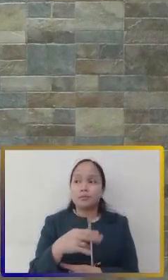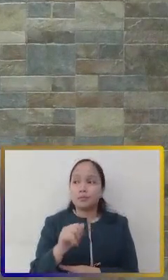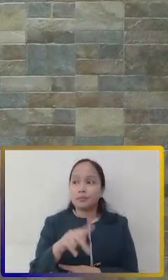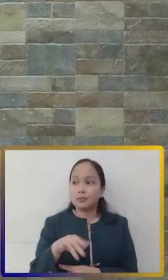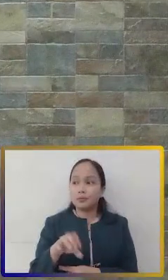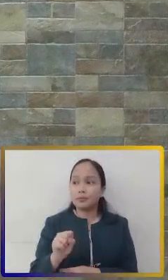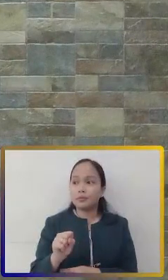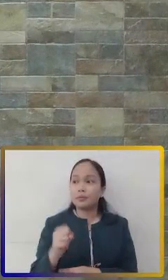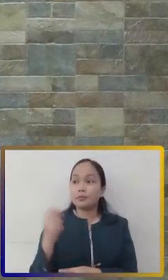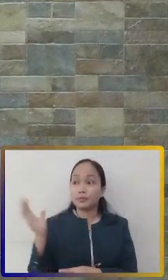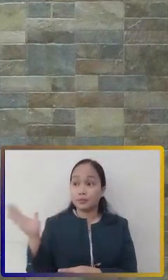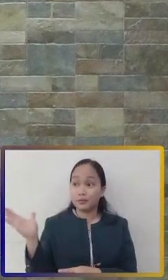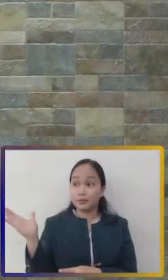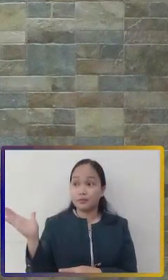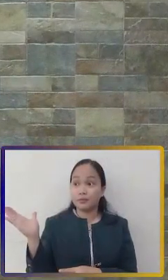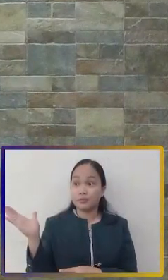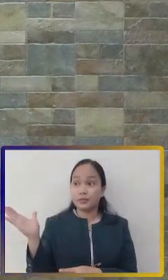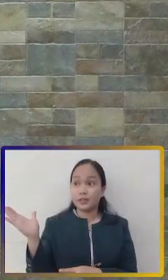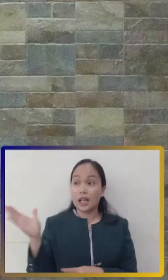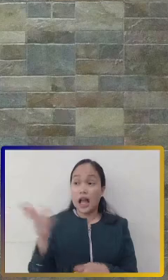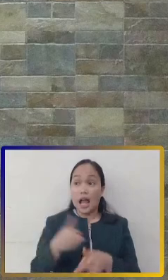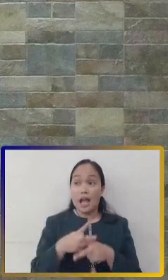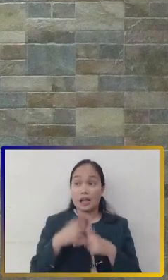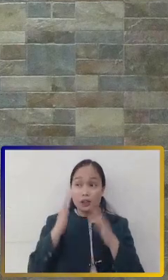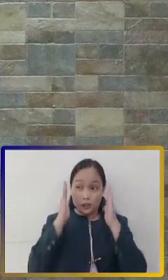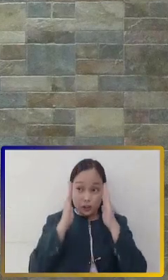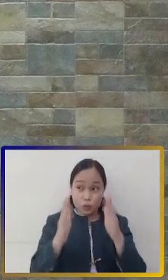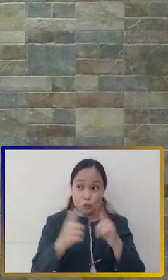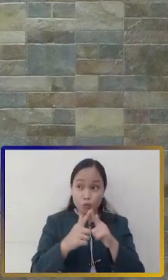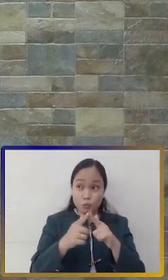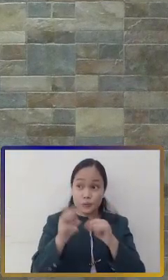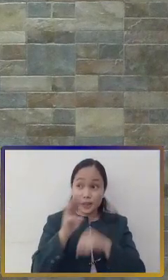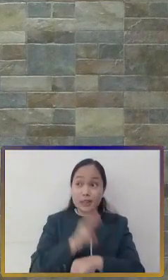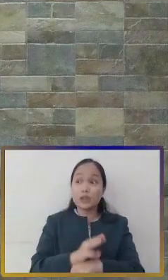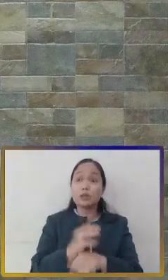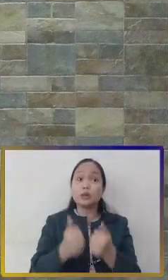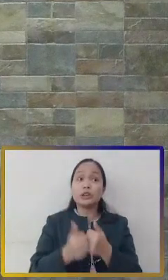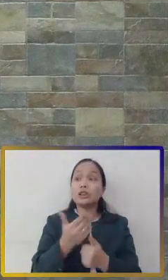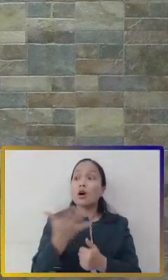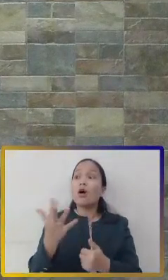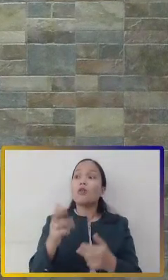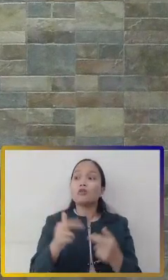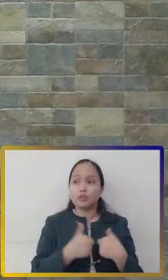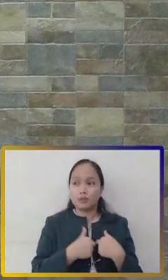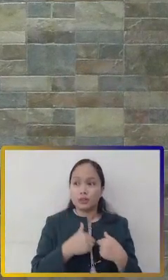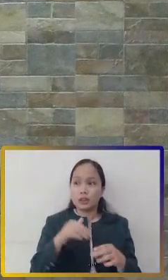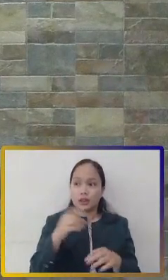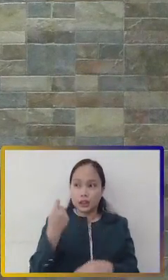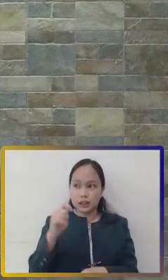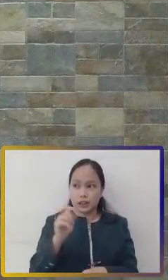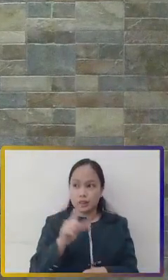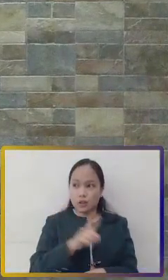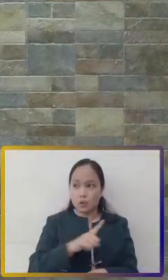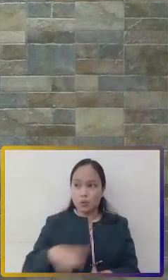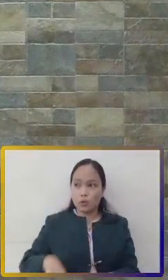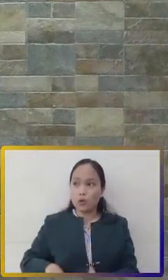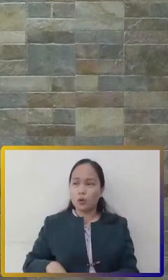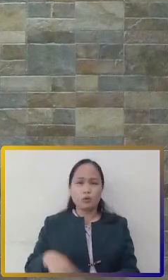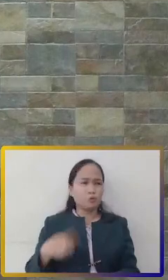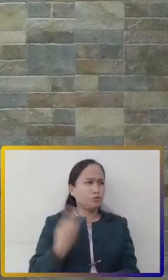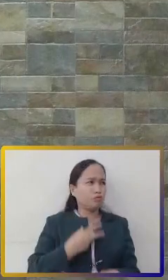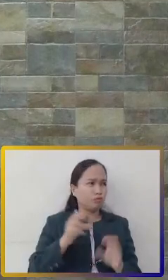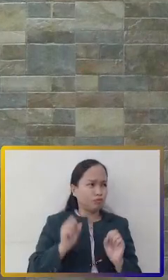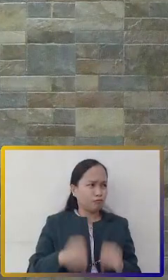heed to the ministry which thou hast received in the Lord." We cannot deny the truth,